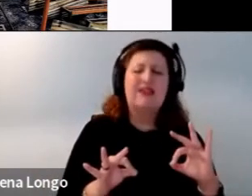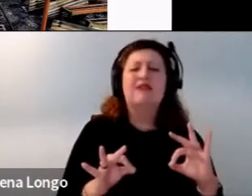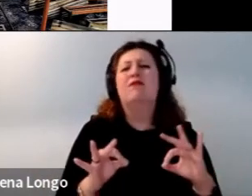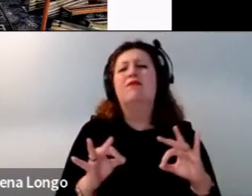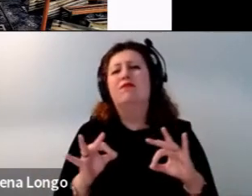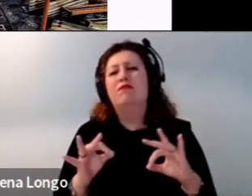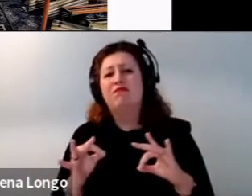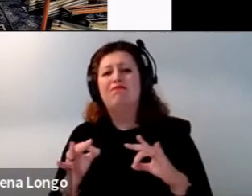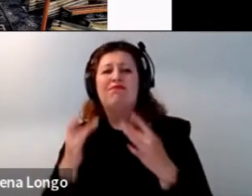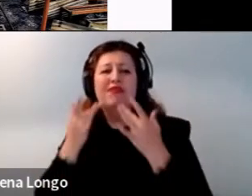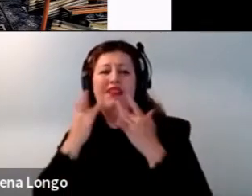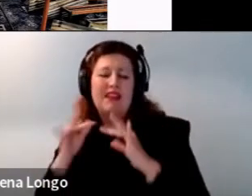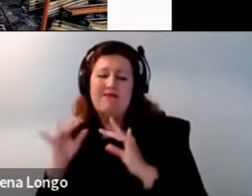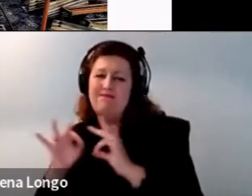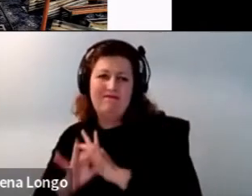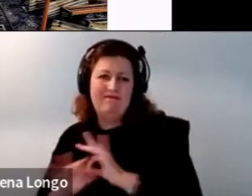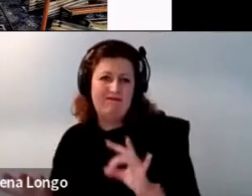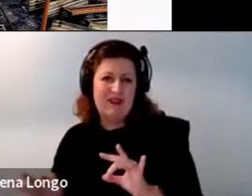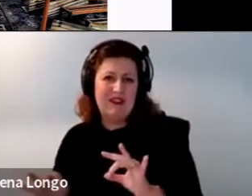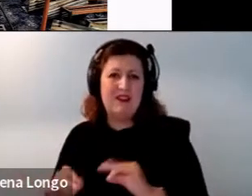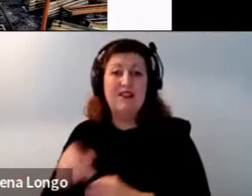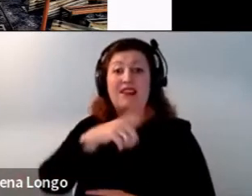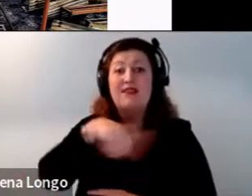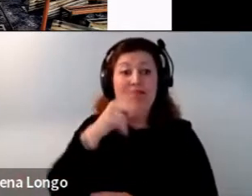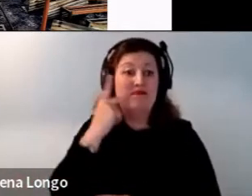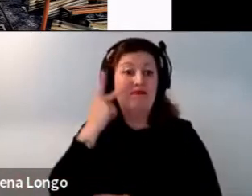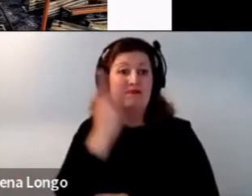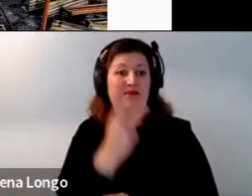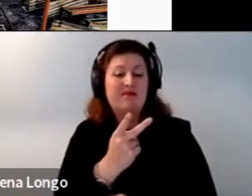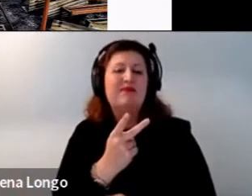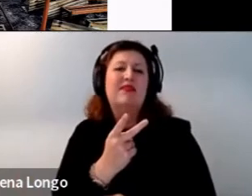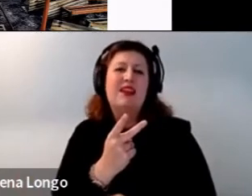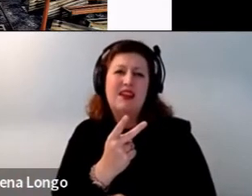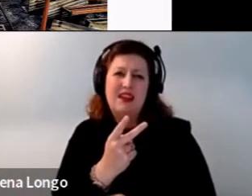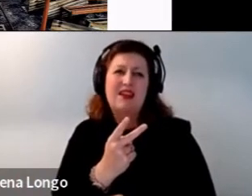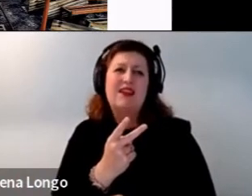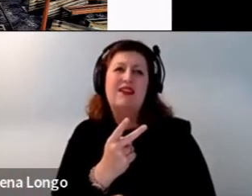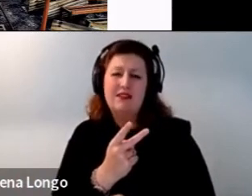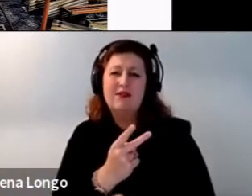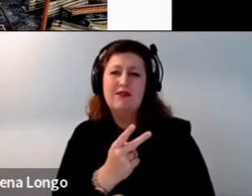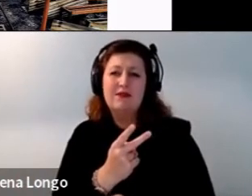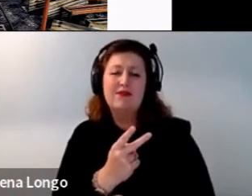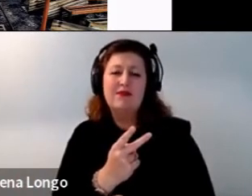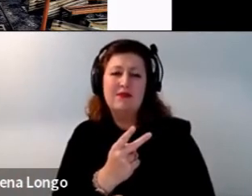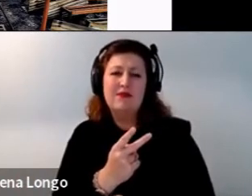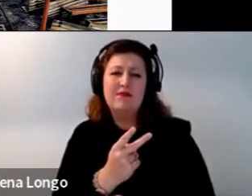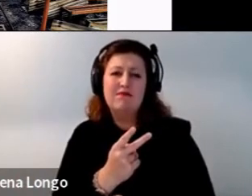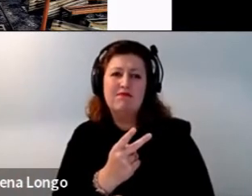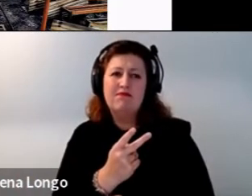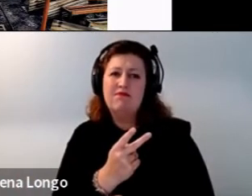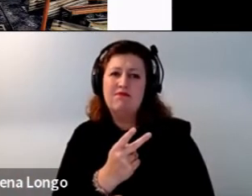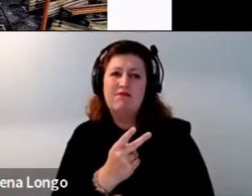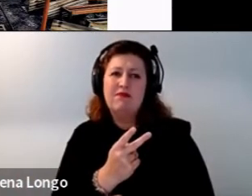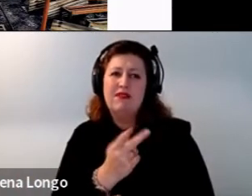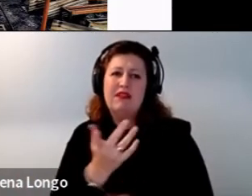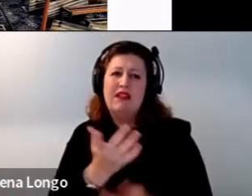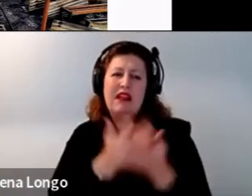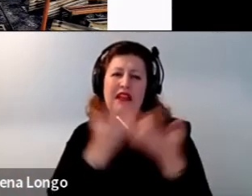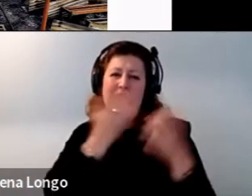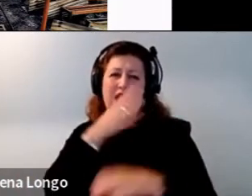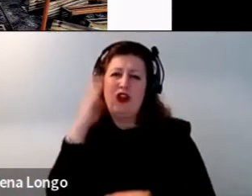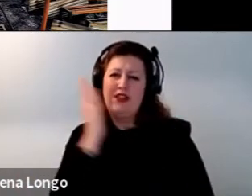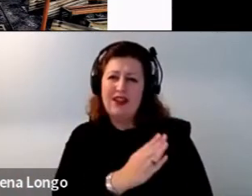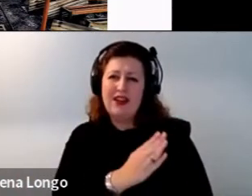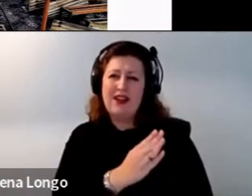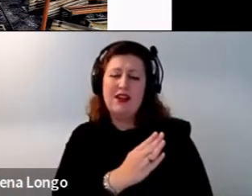Le esemplificazioni che vedete nella videata sono quanto mai dirette. Vedete